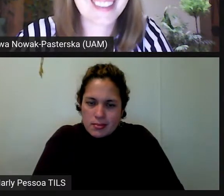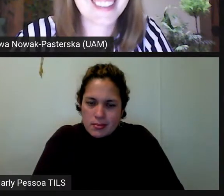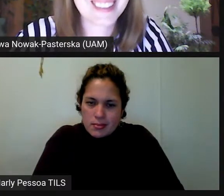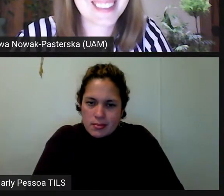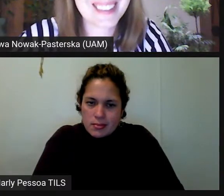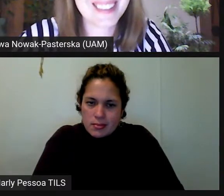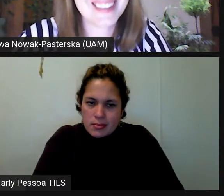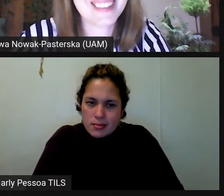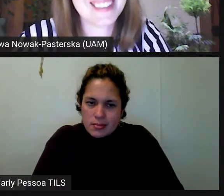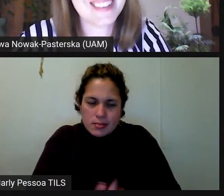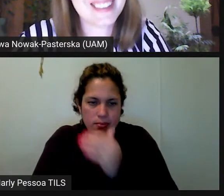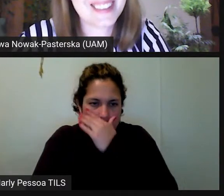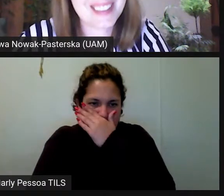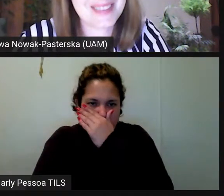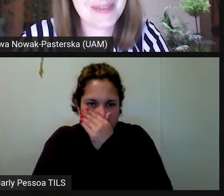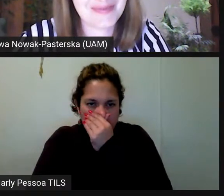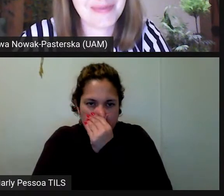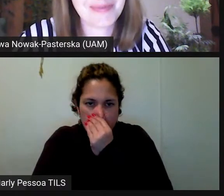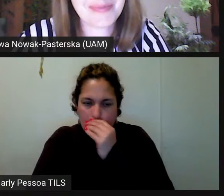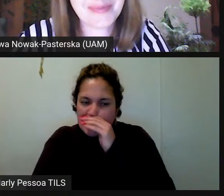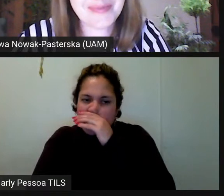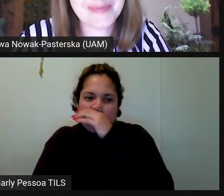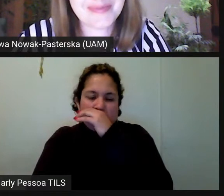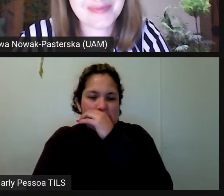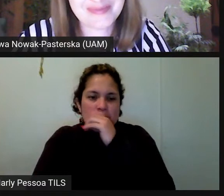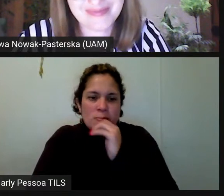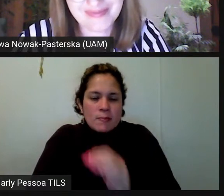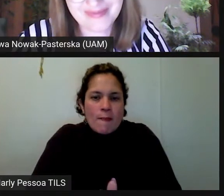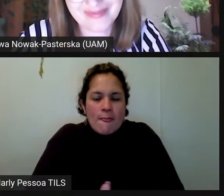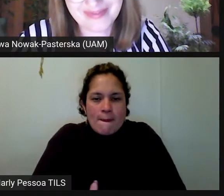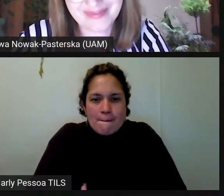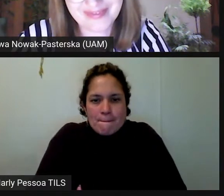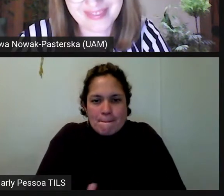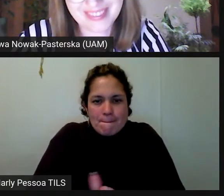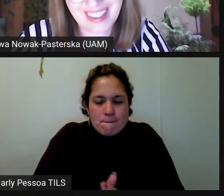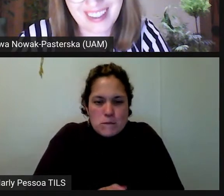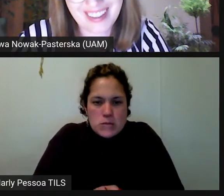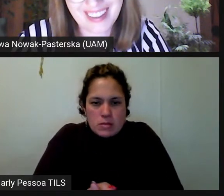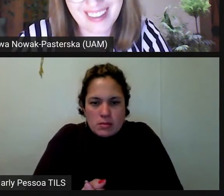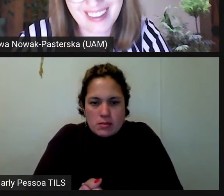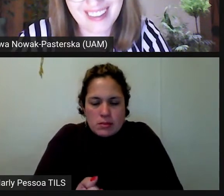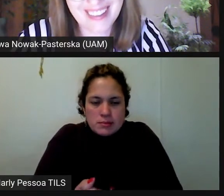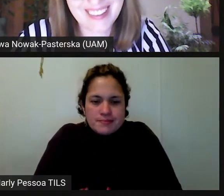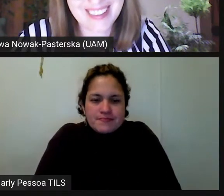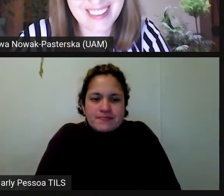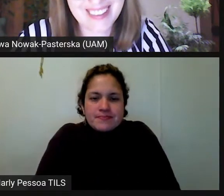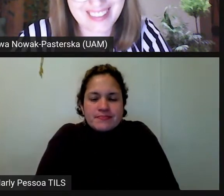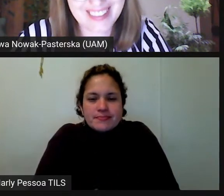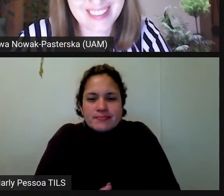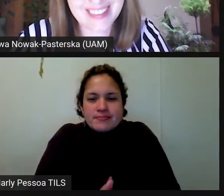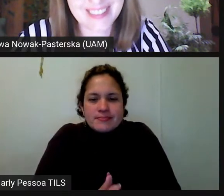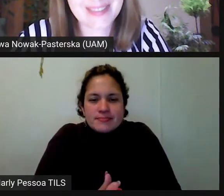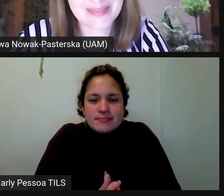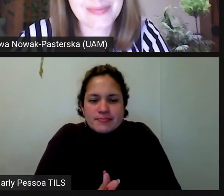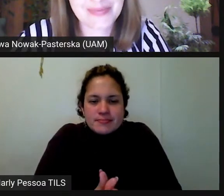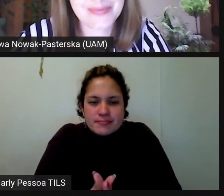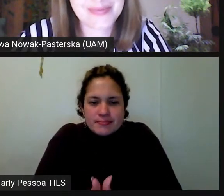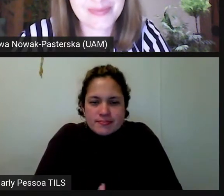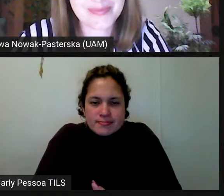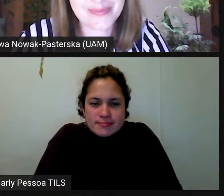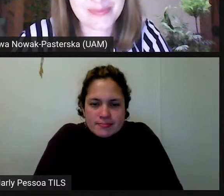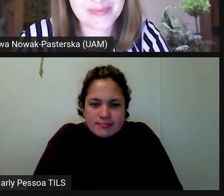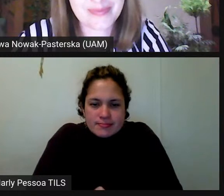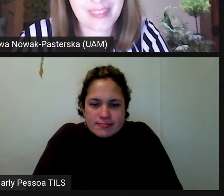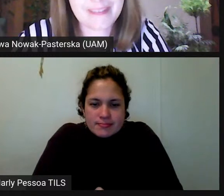fleksyjny języka polskiego, jeśli chodzi o przypadki, że jej się wydaje, że w pewnym momencie on rzeczywiście bardzo się już jest prostszy niż